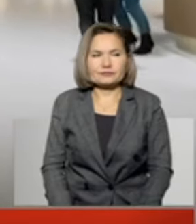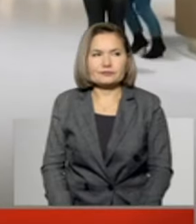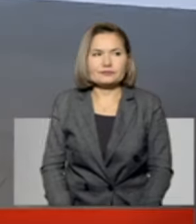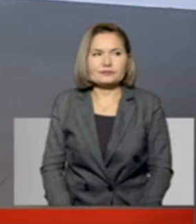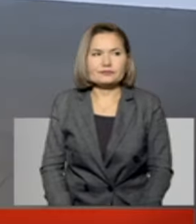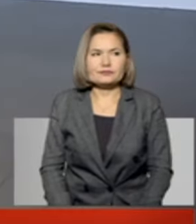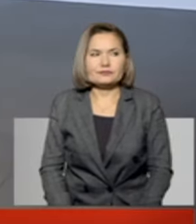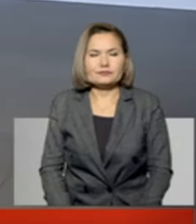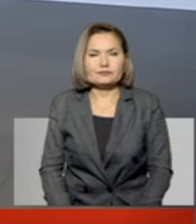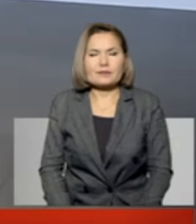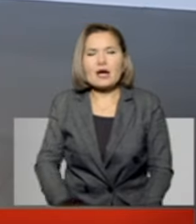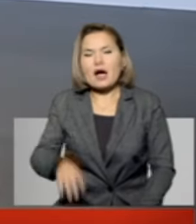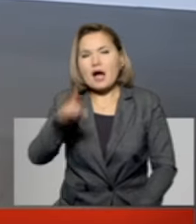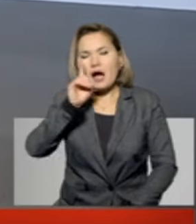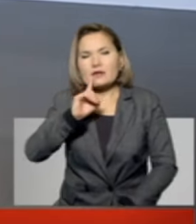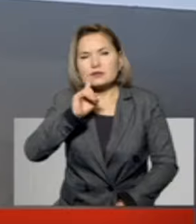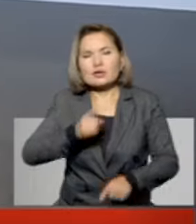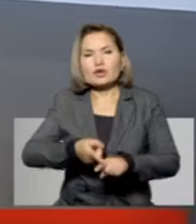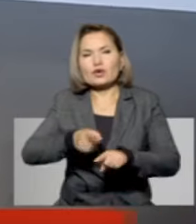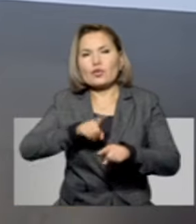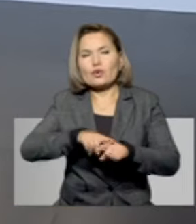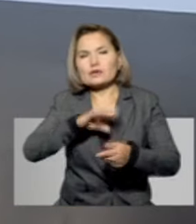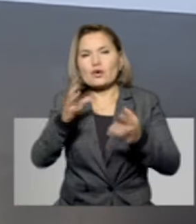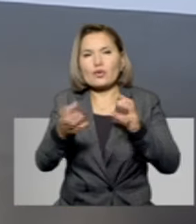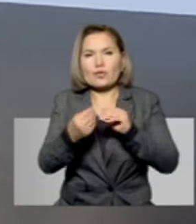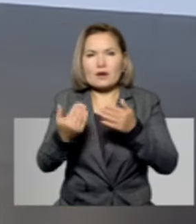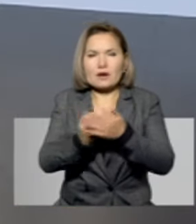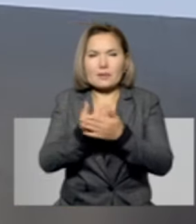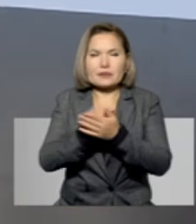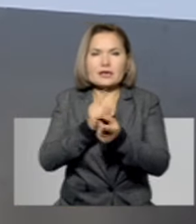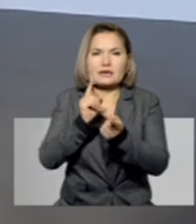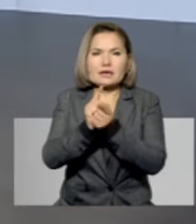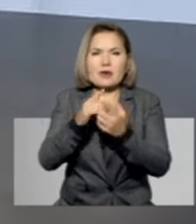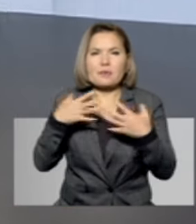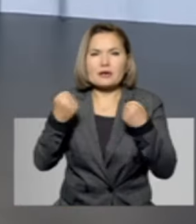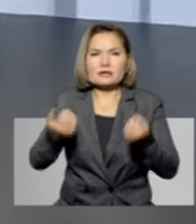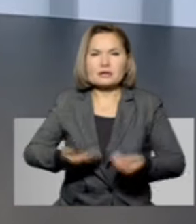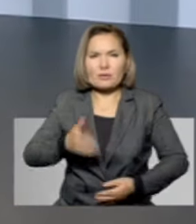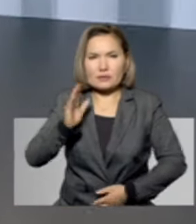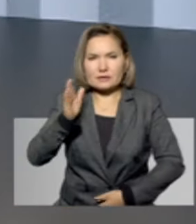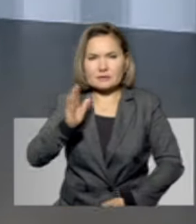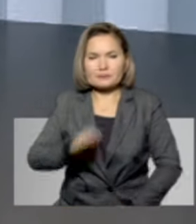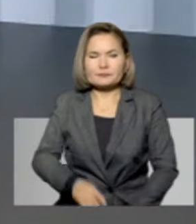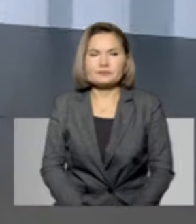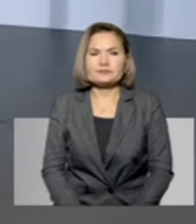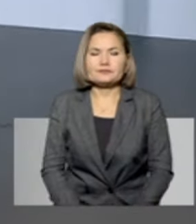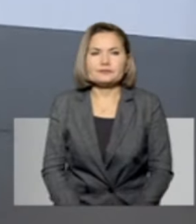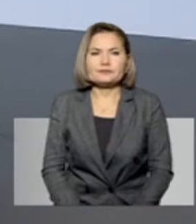Әзірге осы, назарларыңызға рахмет. Келесі ақпарат 17:00-де. Сау болыңыздар.